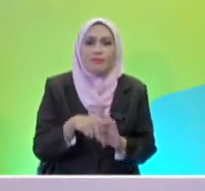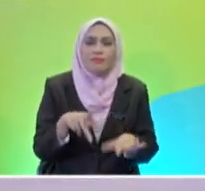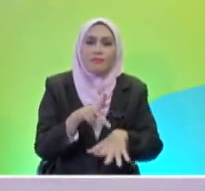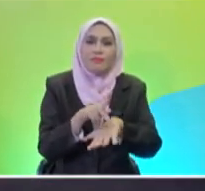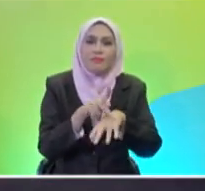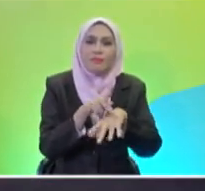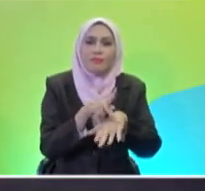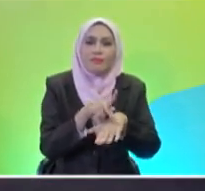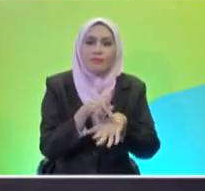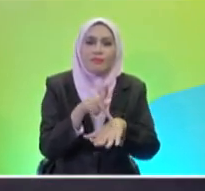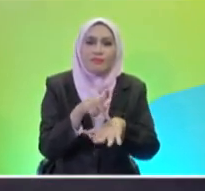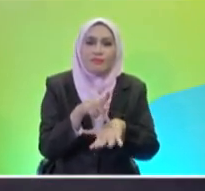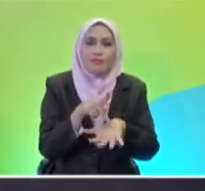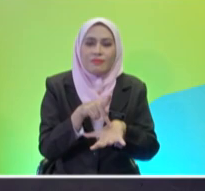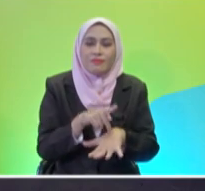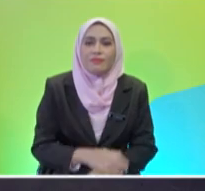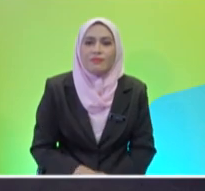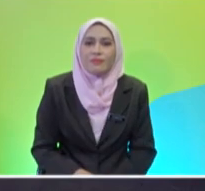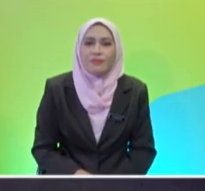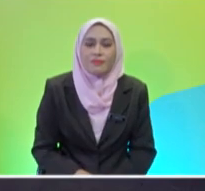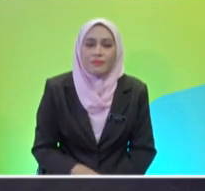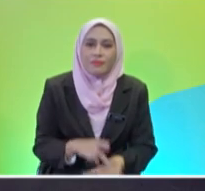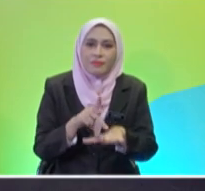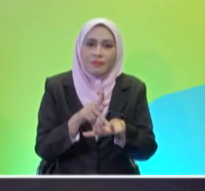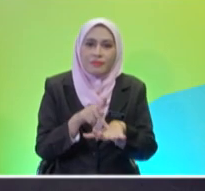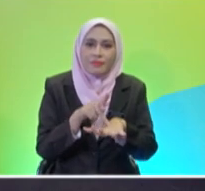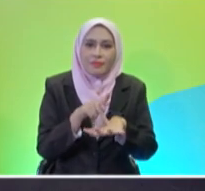Pepatung. Okey, inilah dia dikenali sebagai